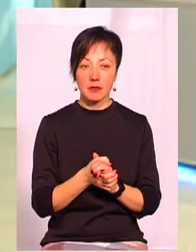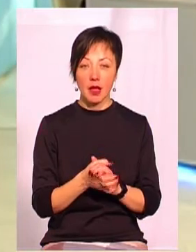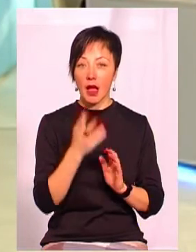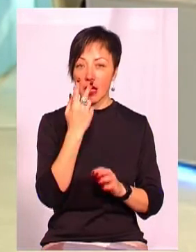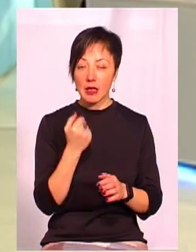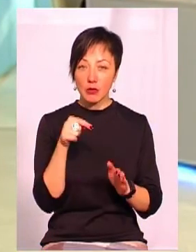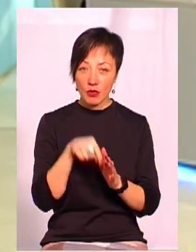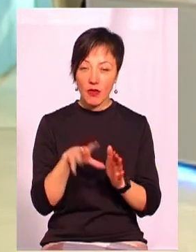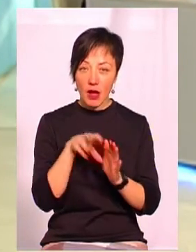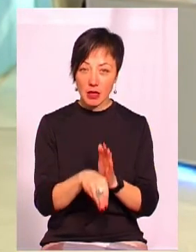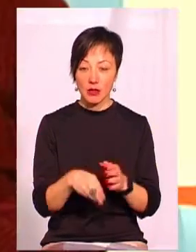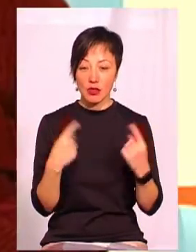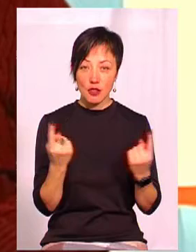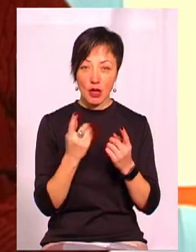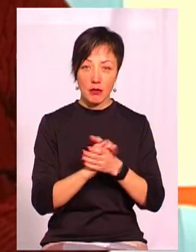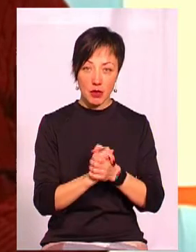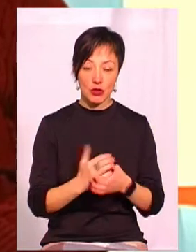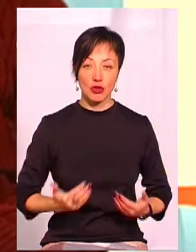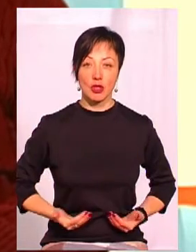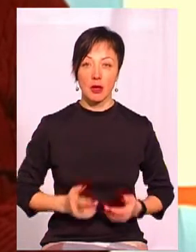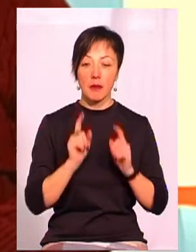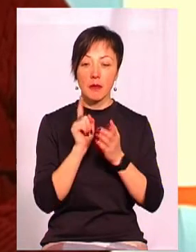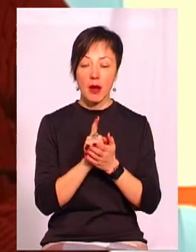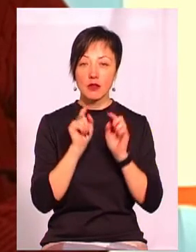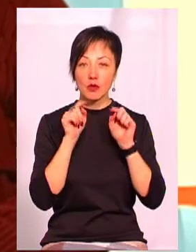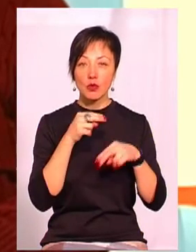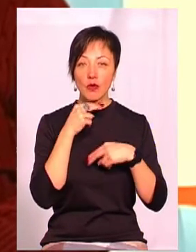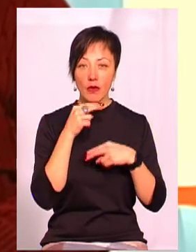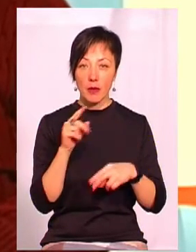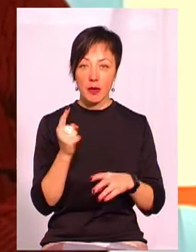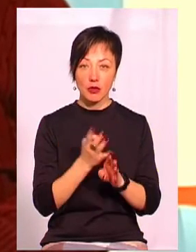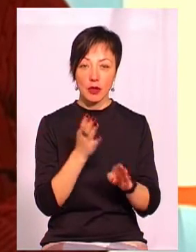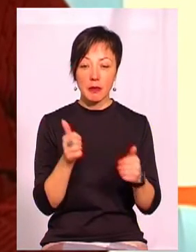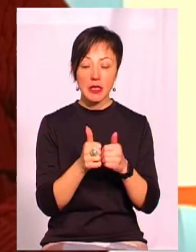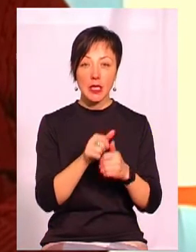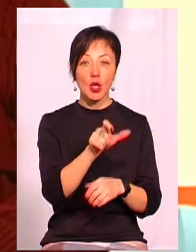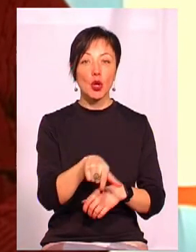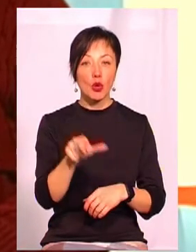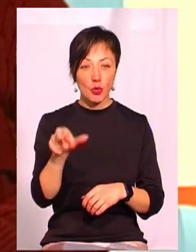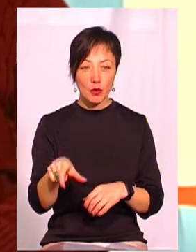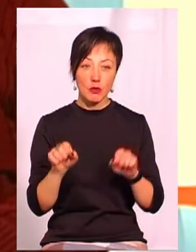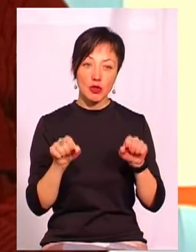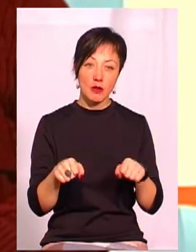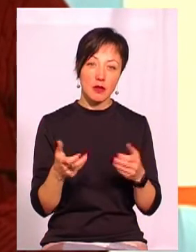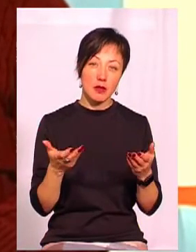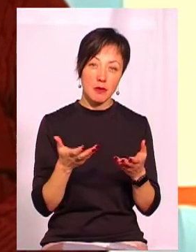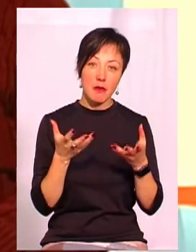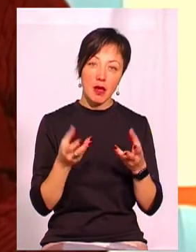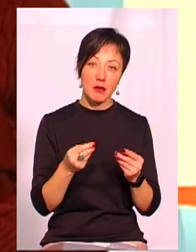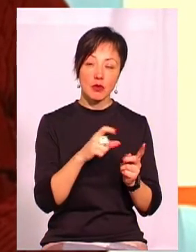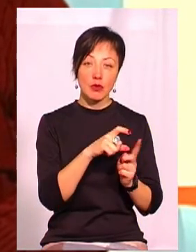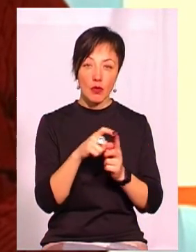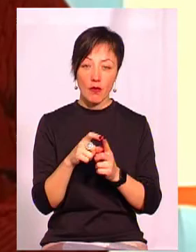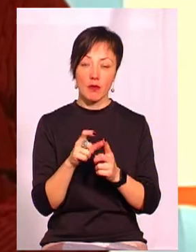щоб адаптуватися і до звичайного мирного життя. Обов'язково. Це мають звернути увагу, в першу чергу, це близькі люди, які, можливо, якимось м'яким